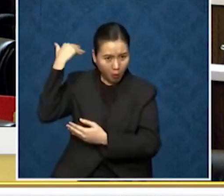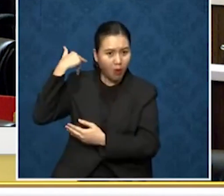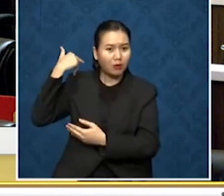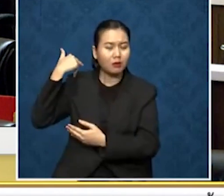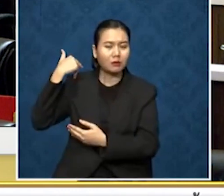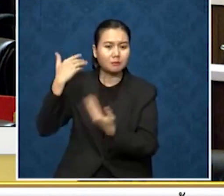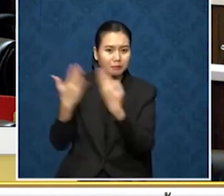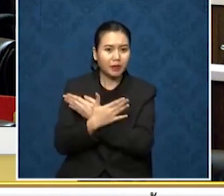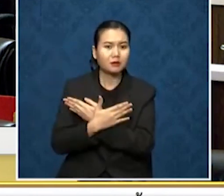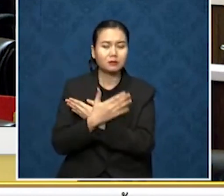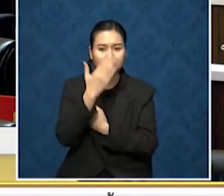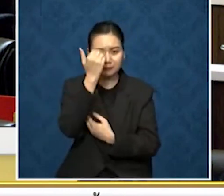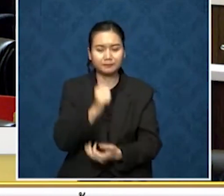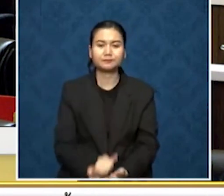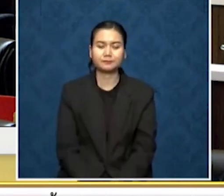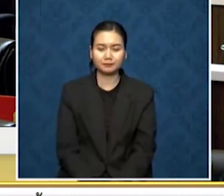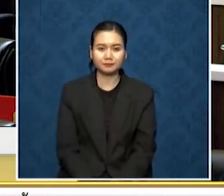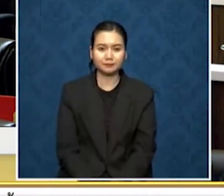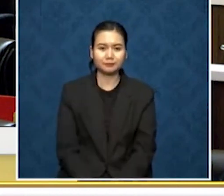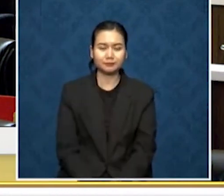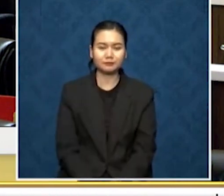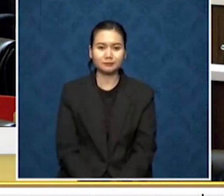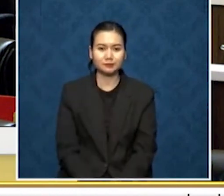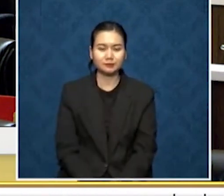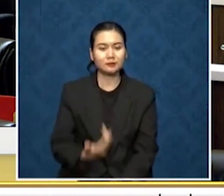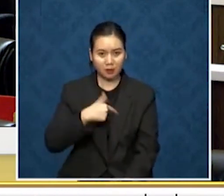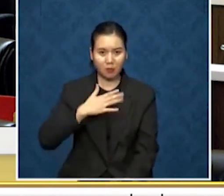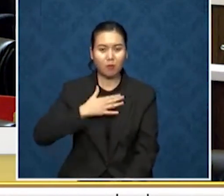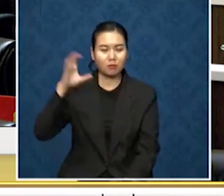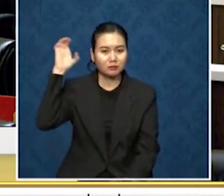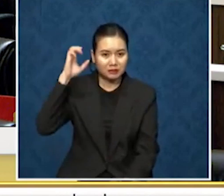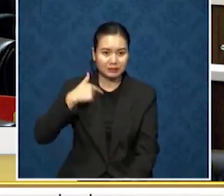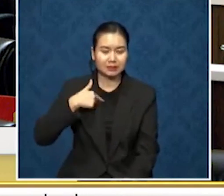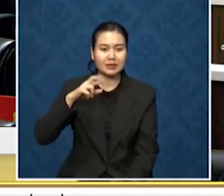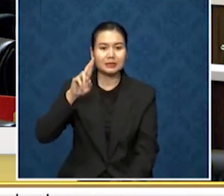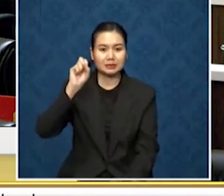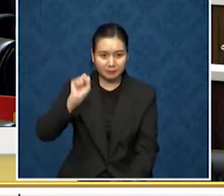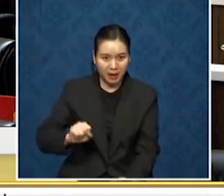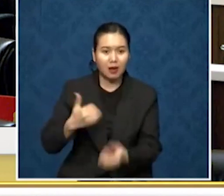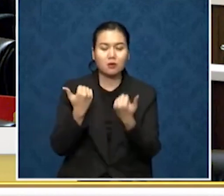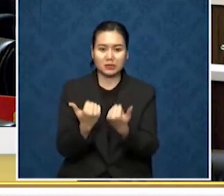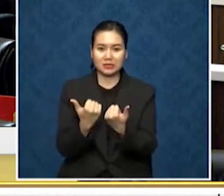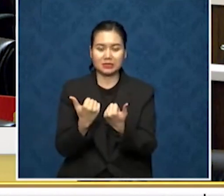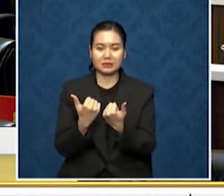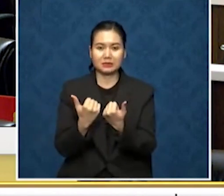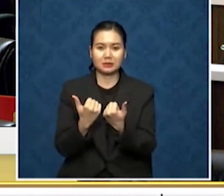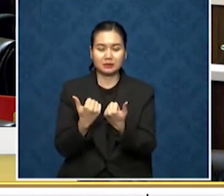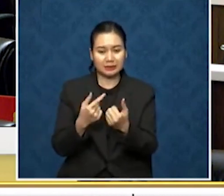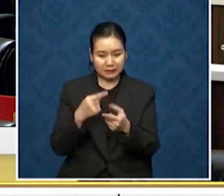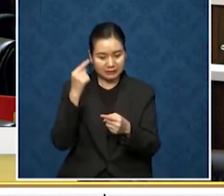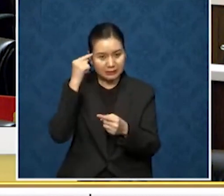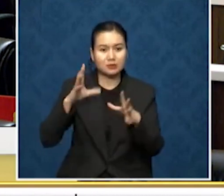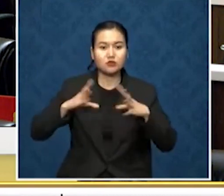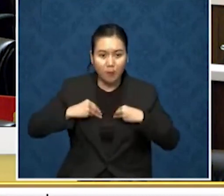เดิมดังนั้นครับผมเชื่อว่าสภาหากสภาชุดนี้ให้ความเห็นชอบกับญัติ